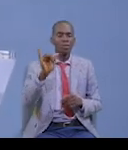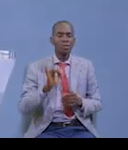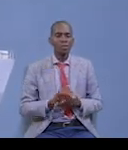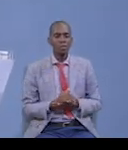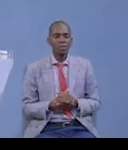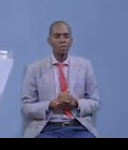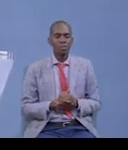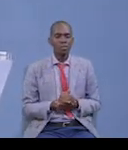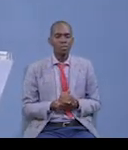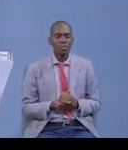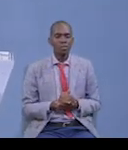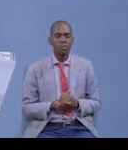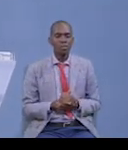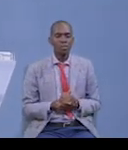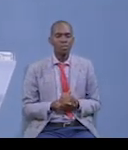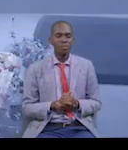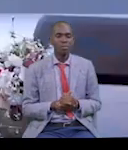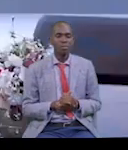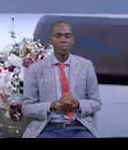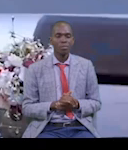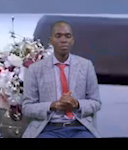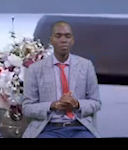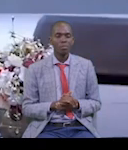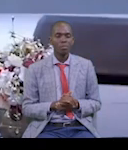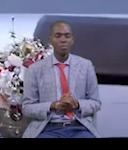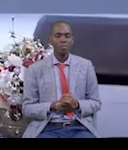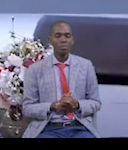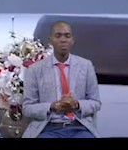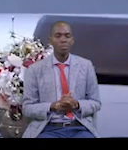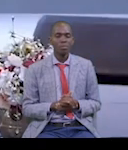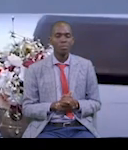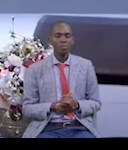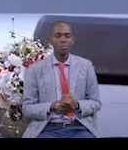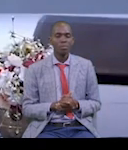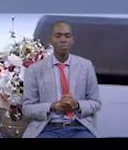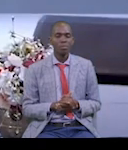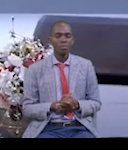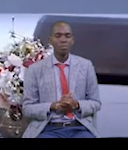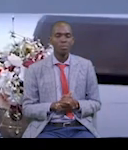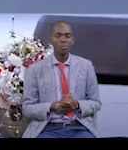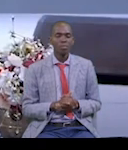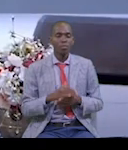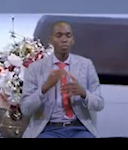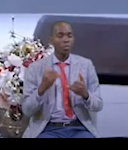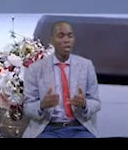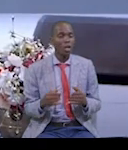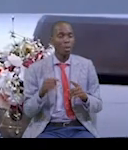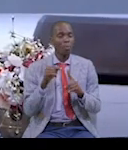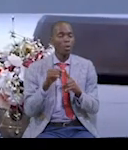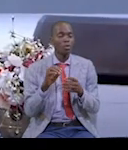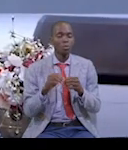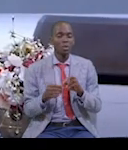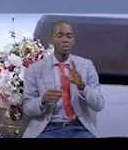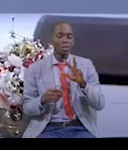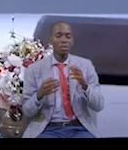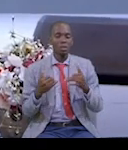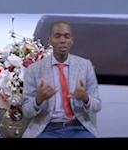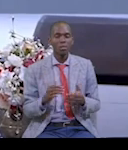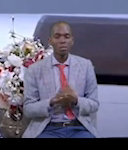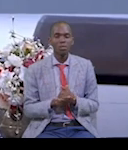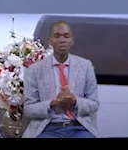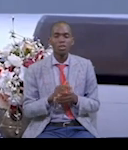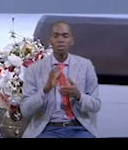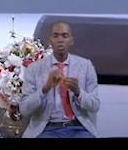మండలములో జ్యోతుల వలె అనేకులను ప్రభు వైపుకు తిప్పుదురు గాక. Let's come to number 3 now. ఇప్పుడు మనం మూడో అంశంలోకి